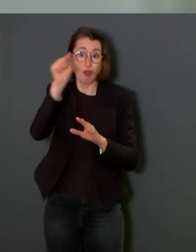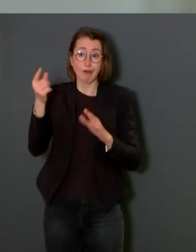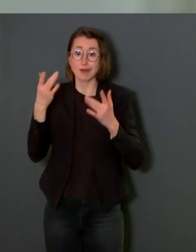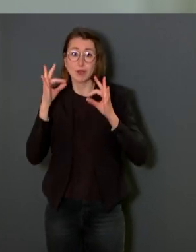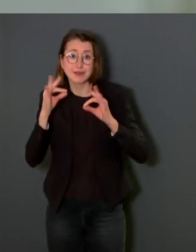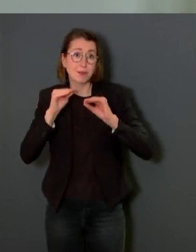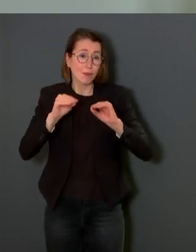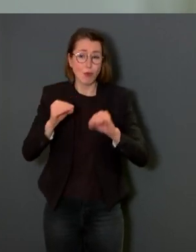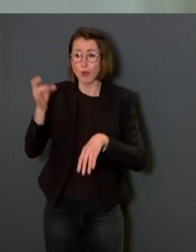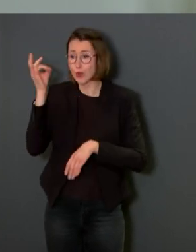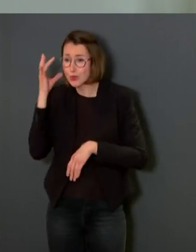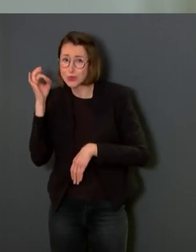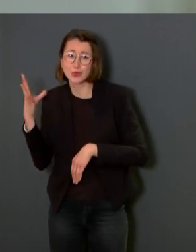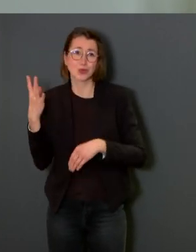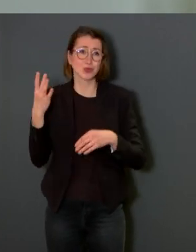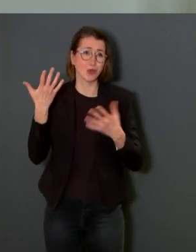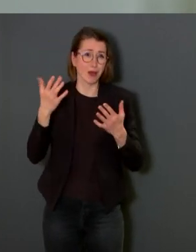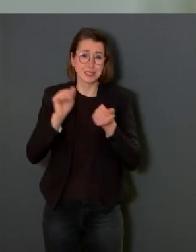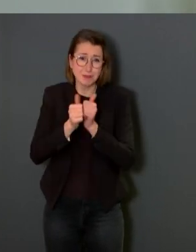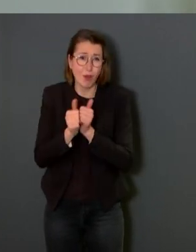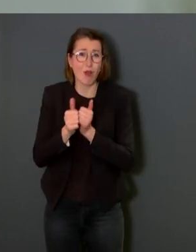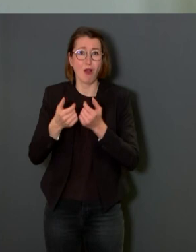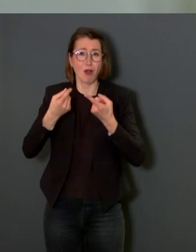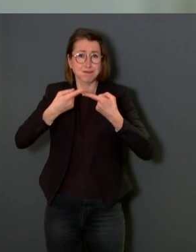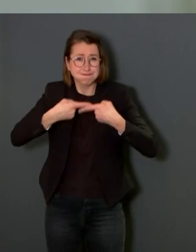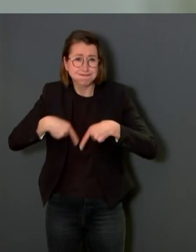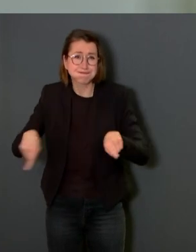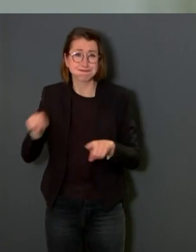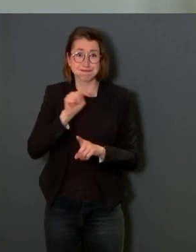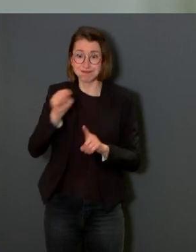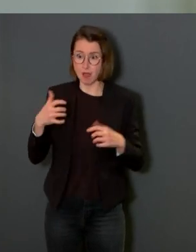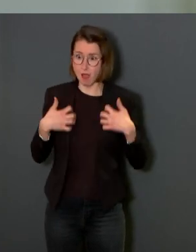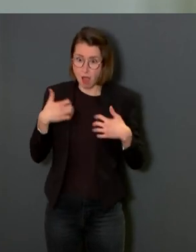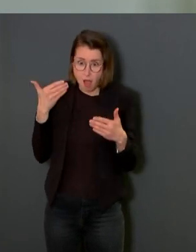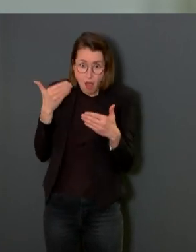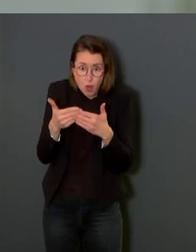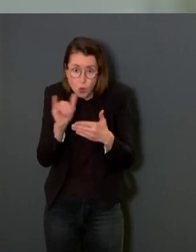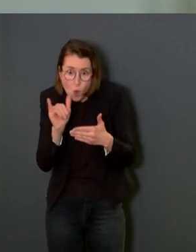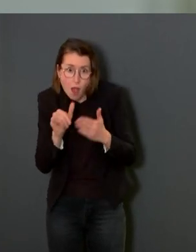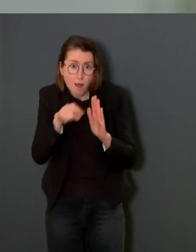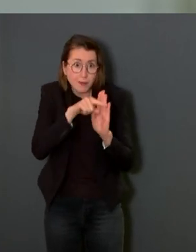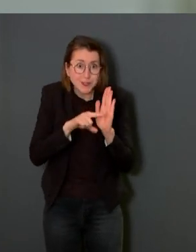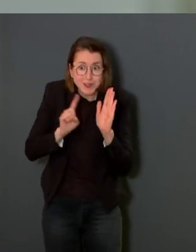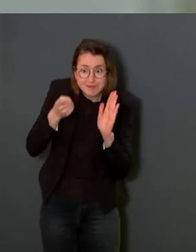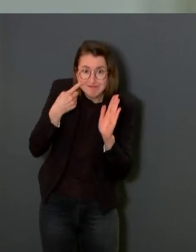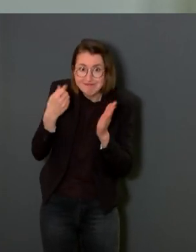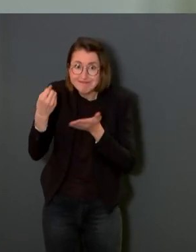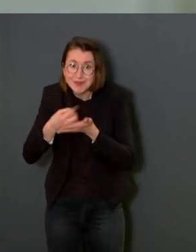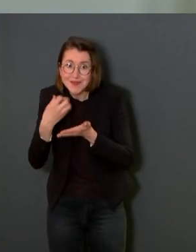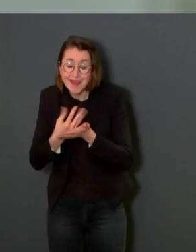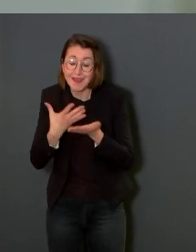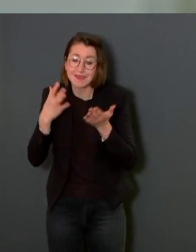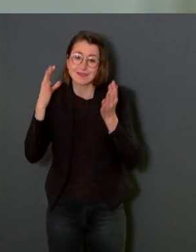culture, la jeunesse, le sport, sont en attente d'assouplissement. Et Il faut quand même reconnaître que notre